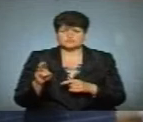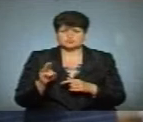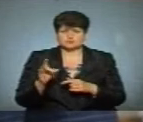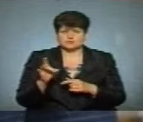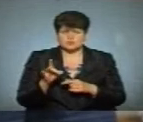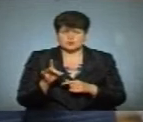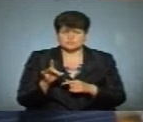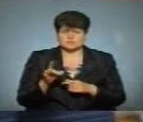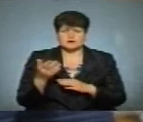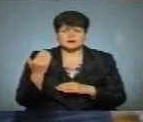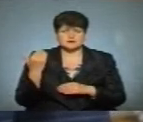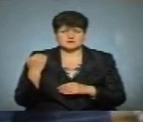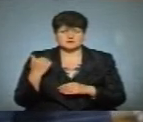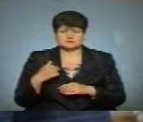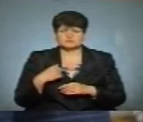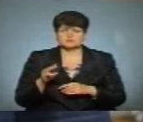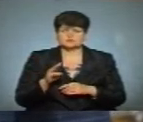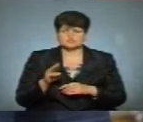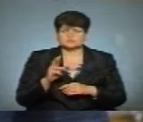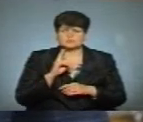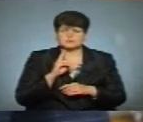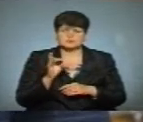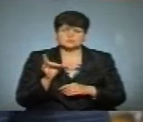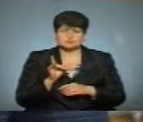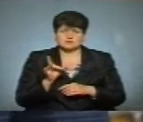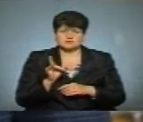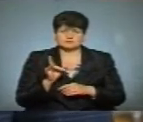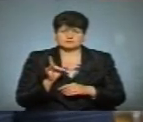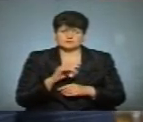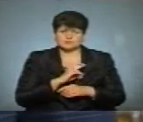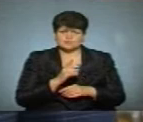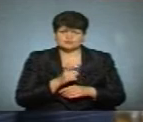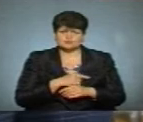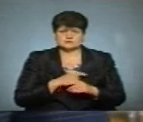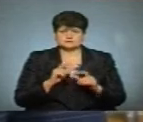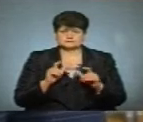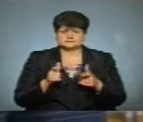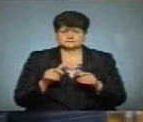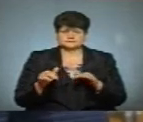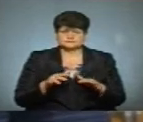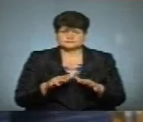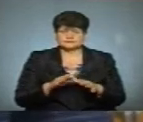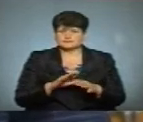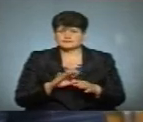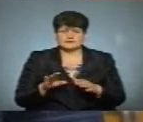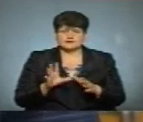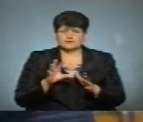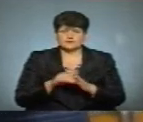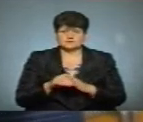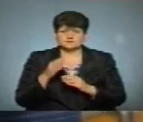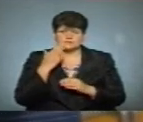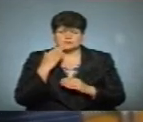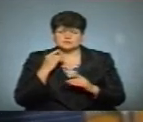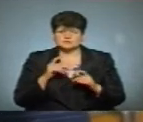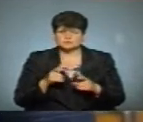районі. Раніше ми по Шумському і Кременецькому району посилювали карантинні заходи, не вводили адаптивний карантин в зв'язку з тим,